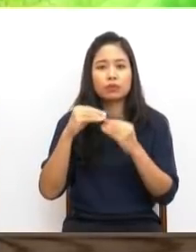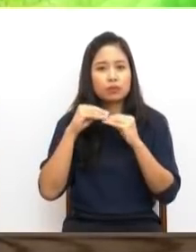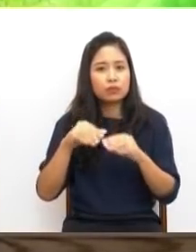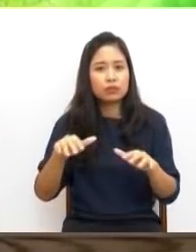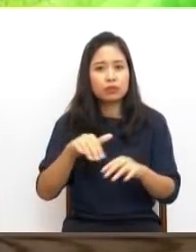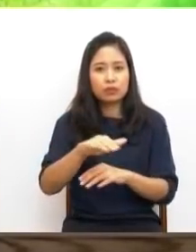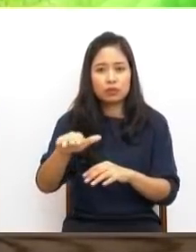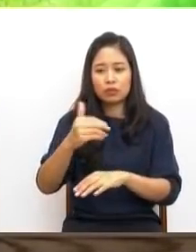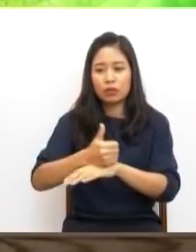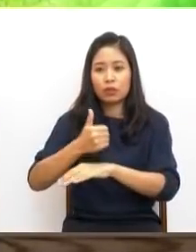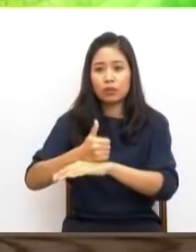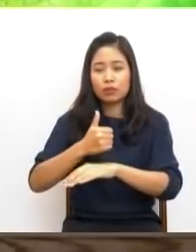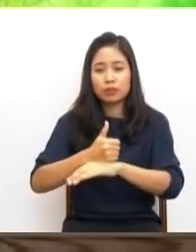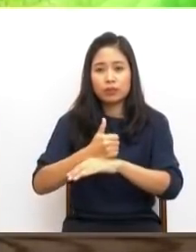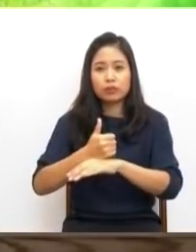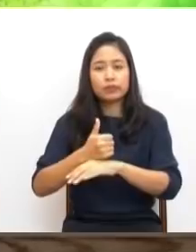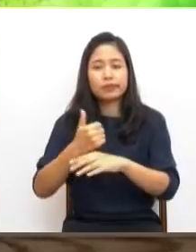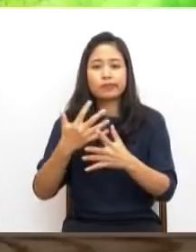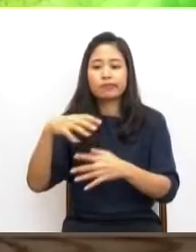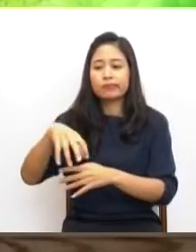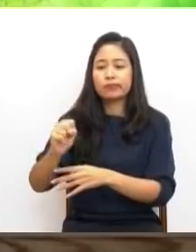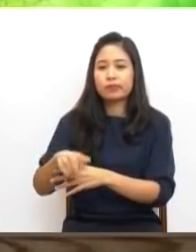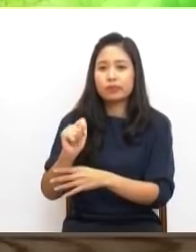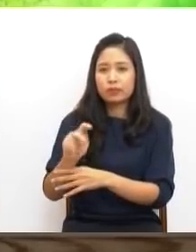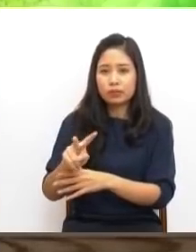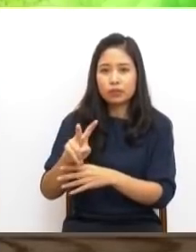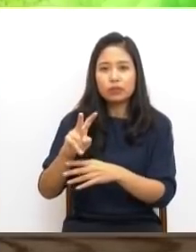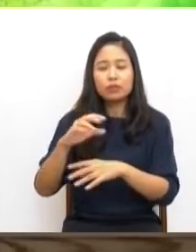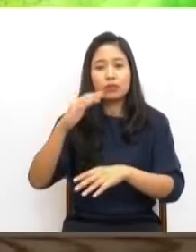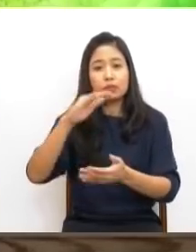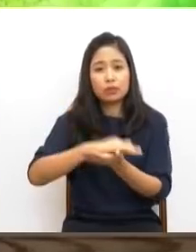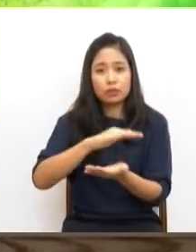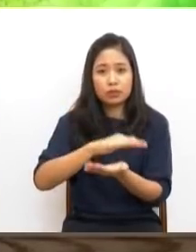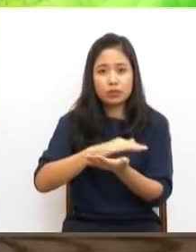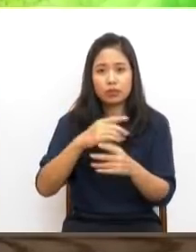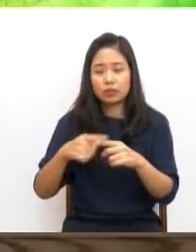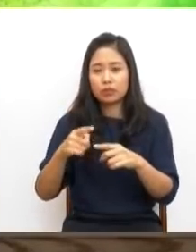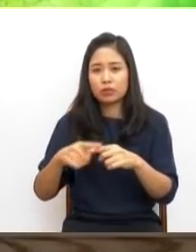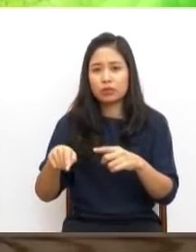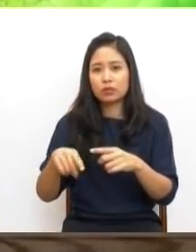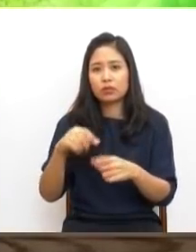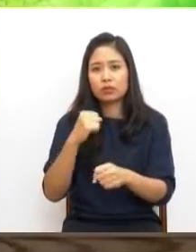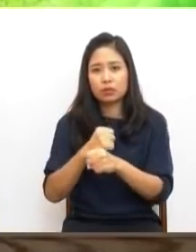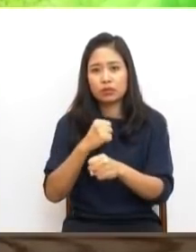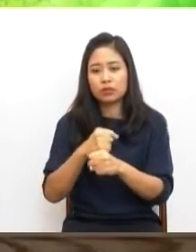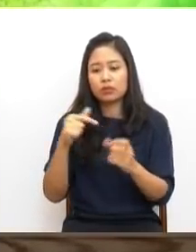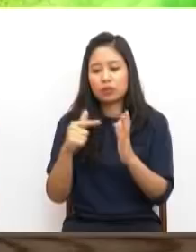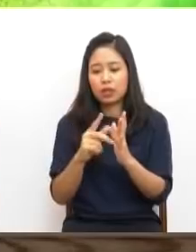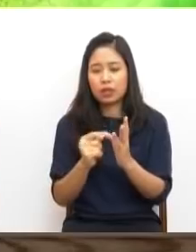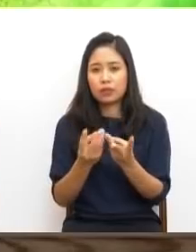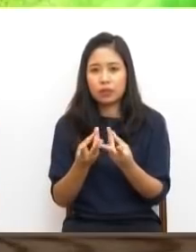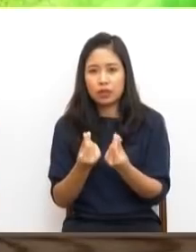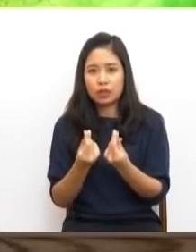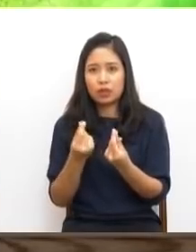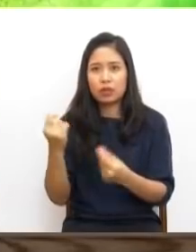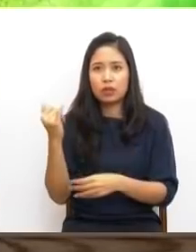ริหารคือไม่ว่าจะเป็นระดับสพฐและก็ระดับโรงเรียนรวมไปถึงระดับเขตพื้นที่ได้ไป